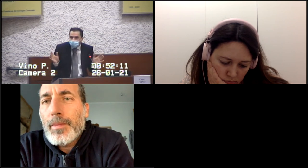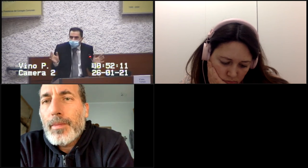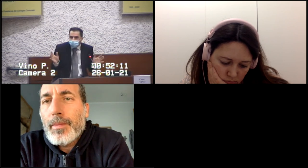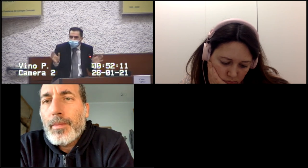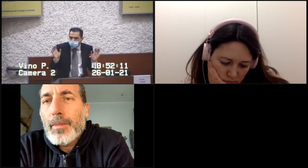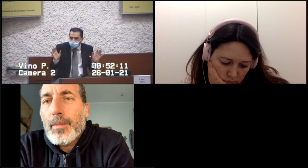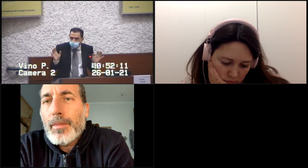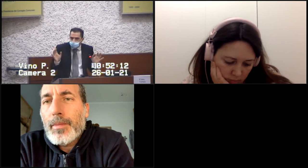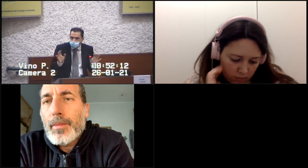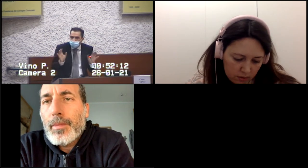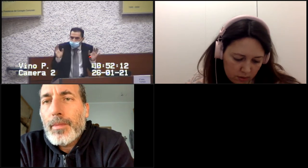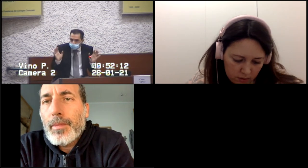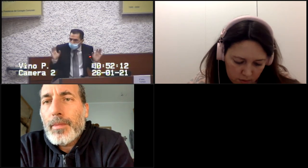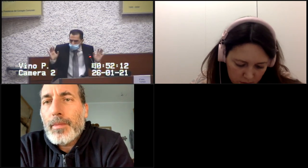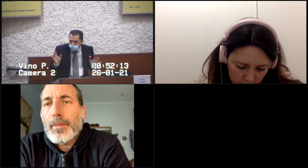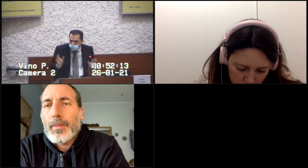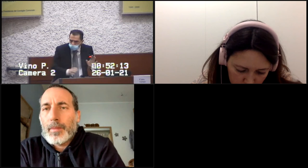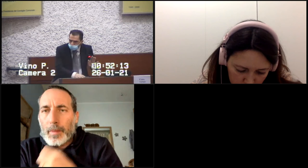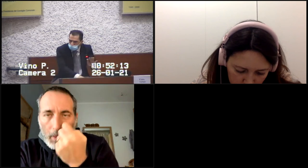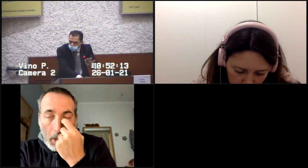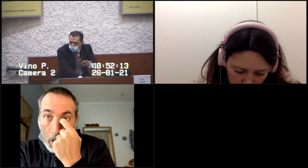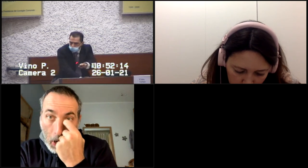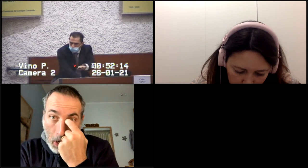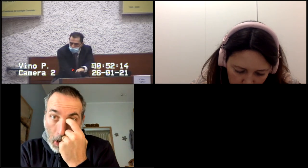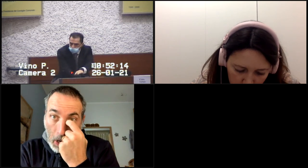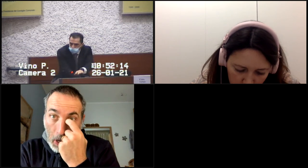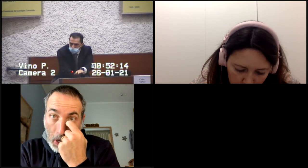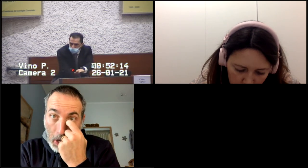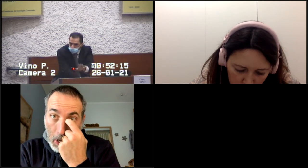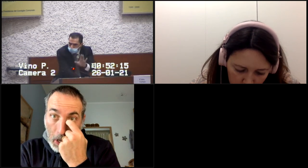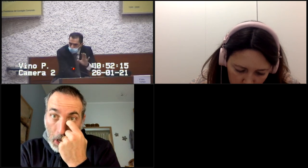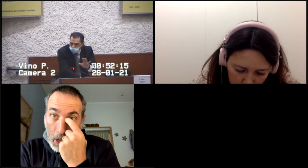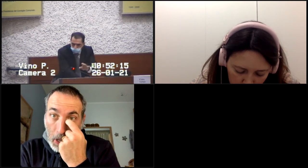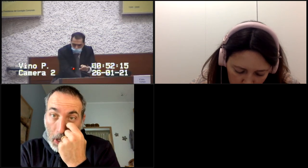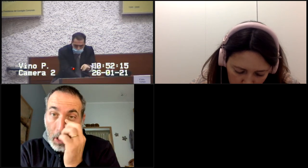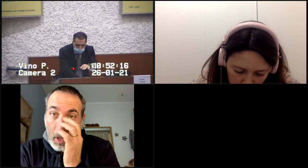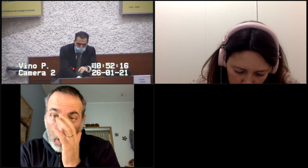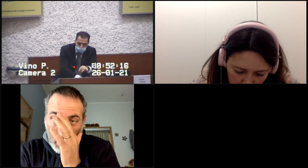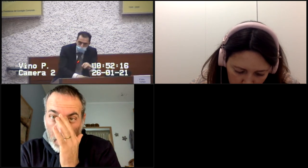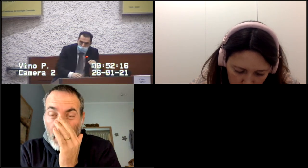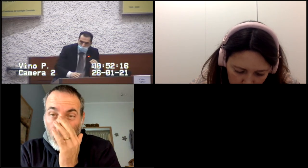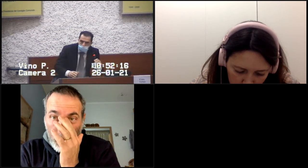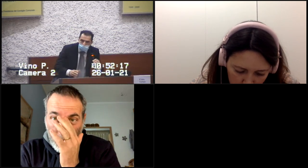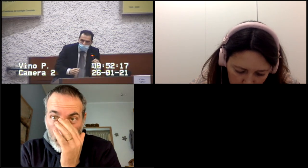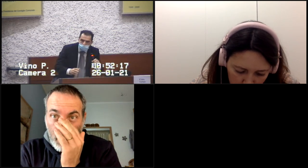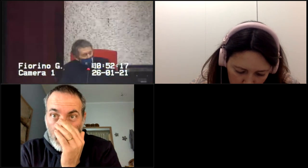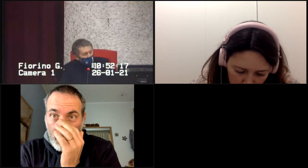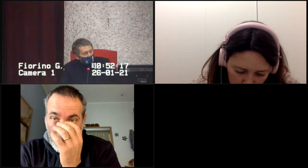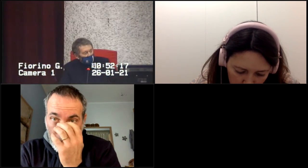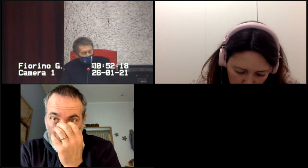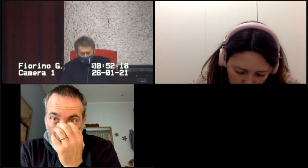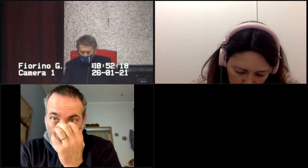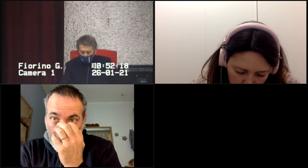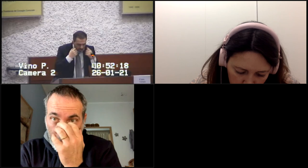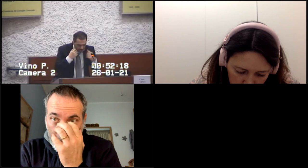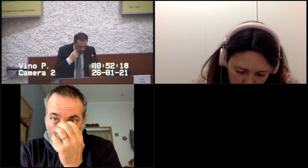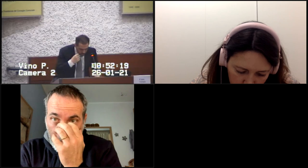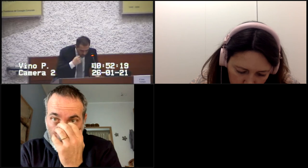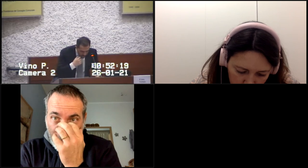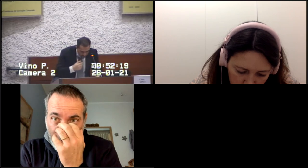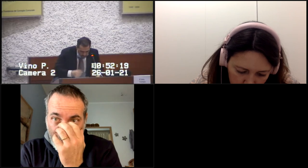causa. Non credo che ci sia da aggiungere. Se mi è consentito, però, se no non c'è problema. Però guardi, abbiamo un orario. Prego, prego. L'ascolto molto volentieri.